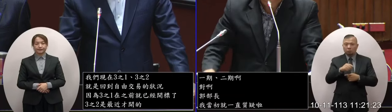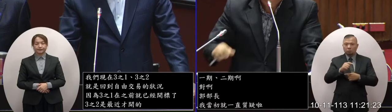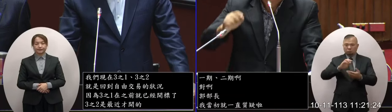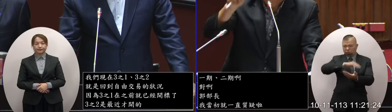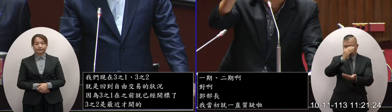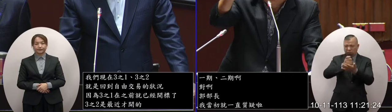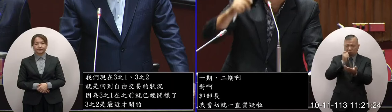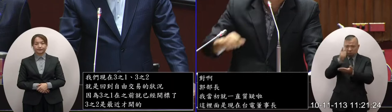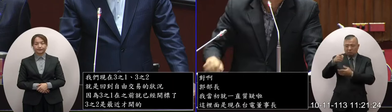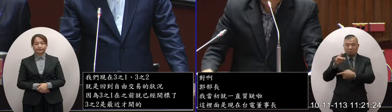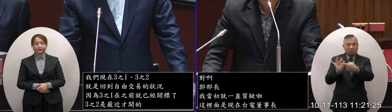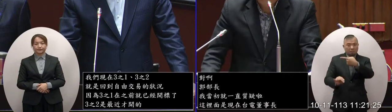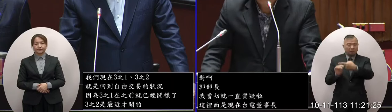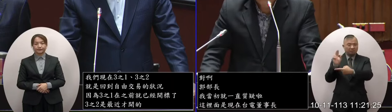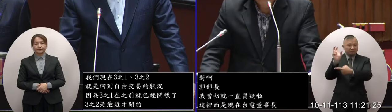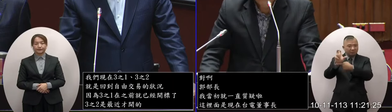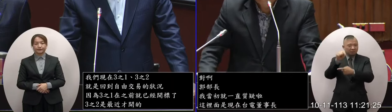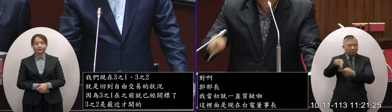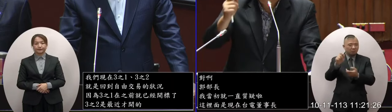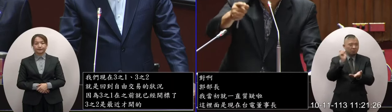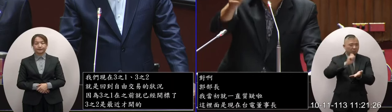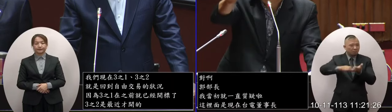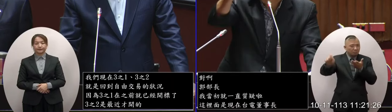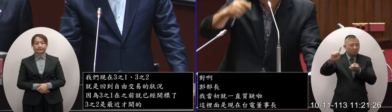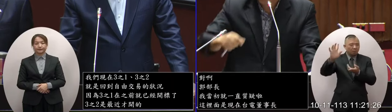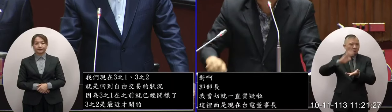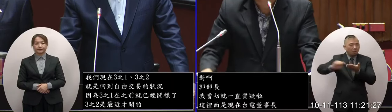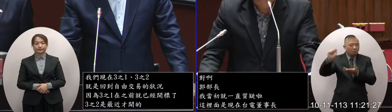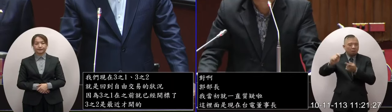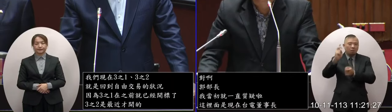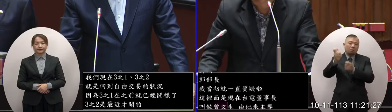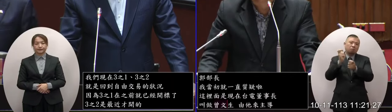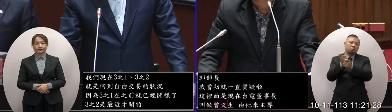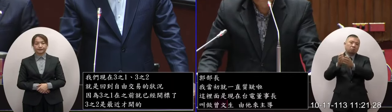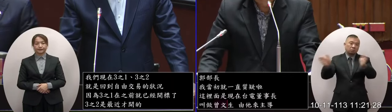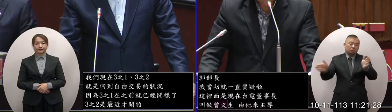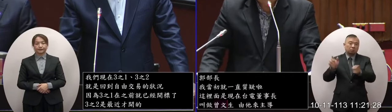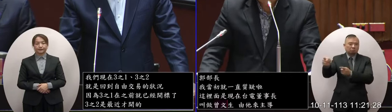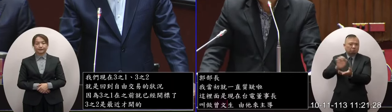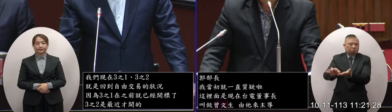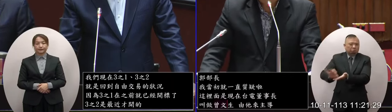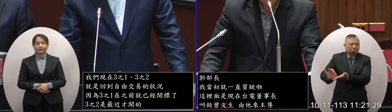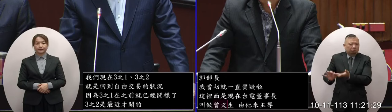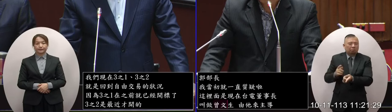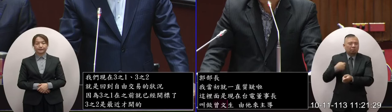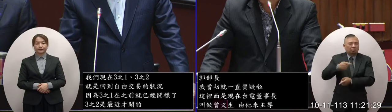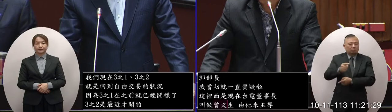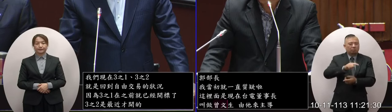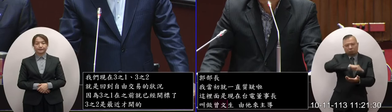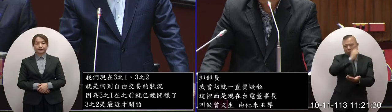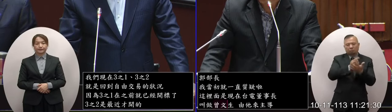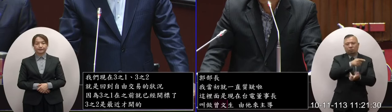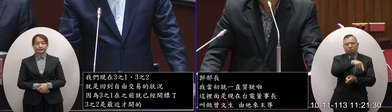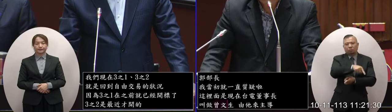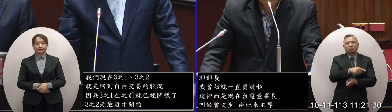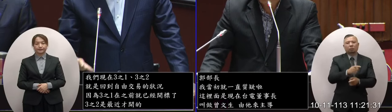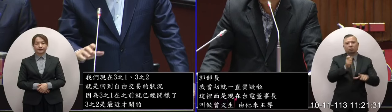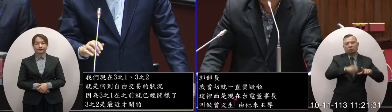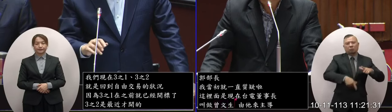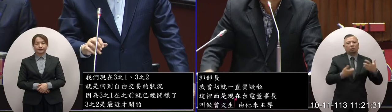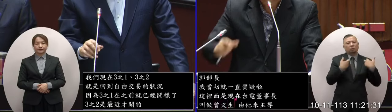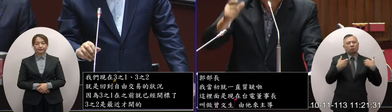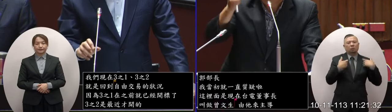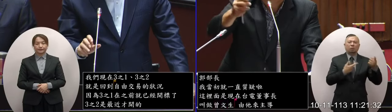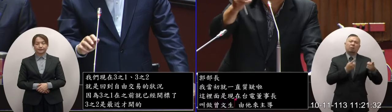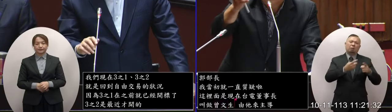呢，标20年呢，他花多少你一定要吸收多少，难怪台电会亏损连连啊，对